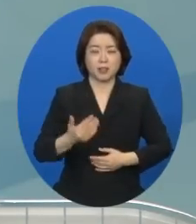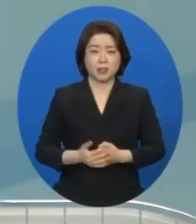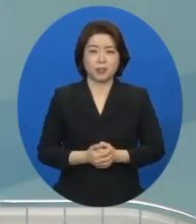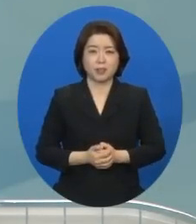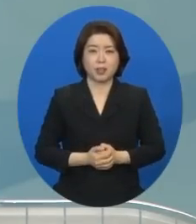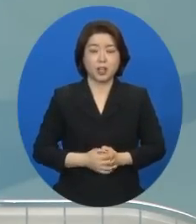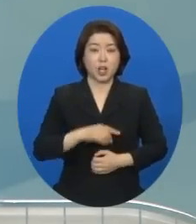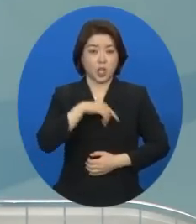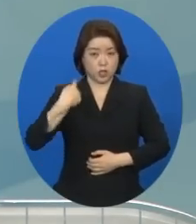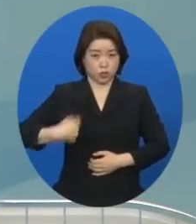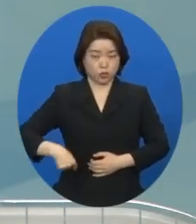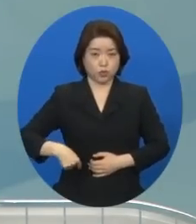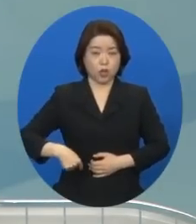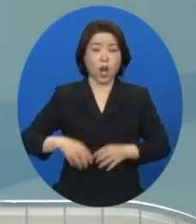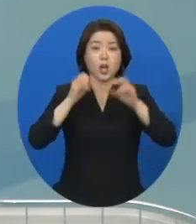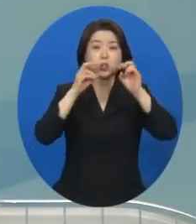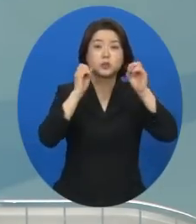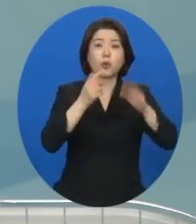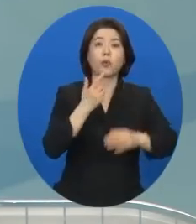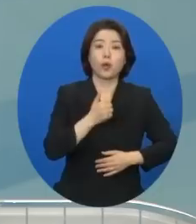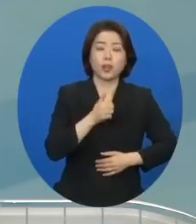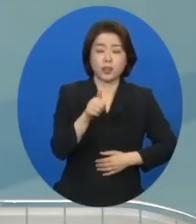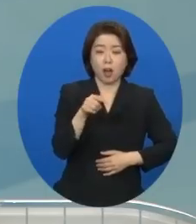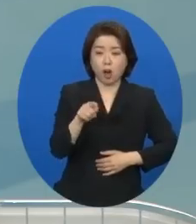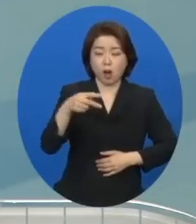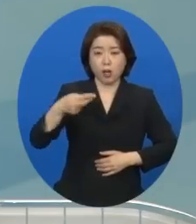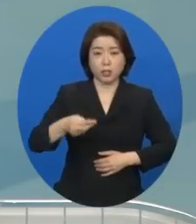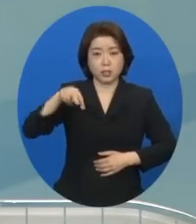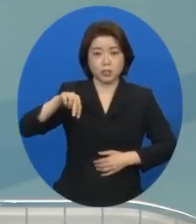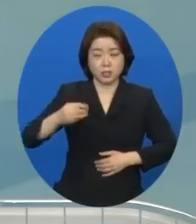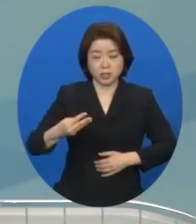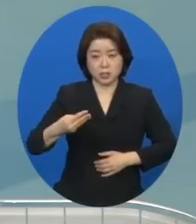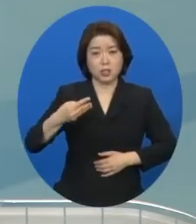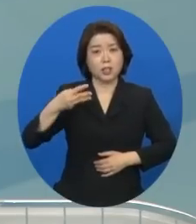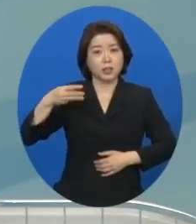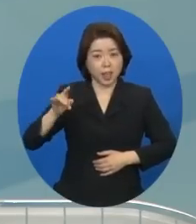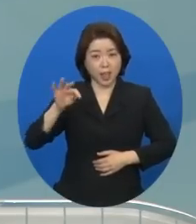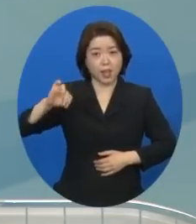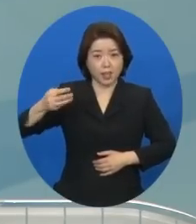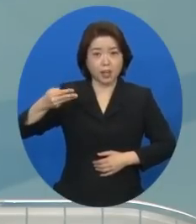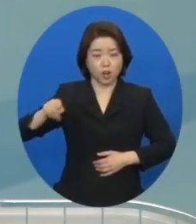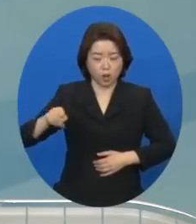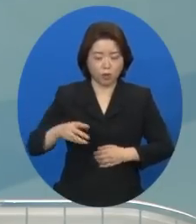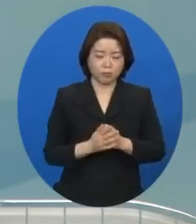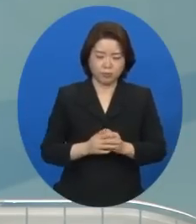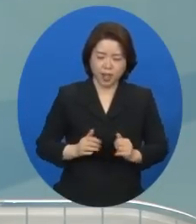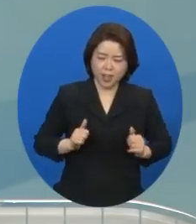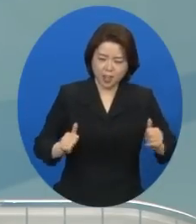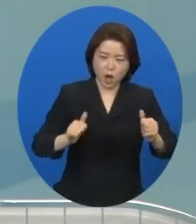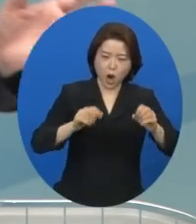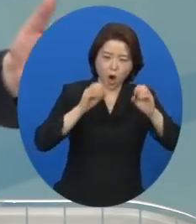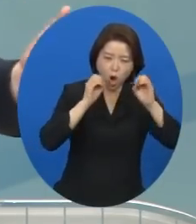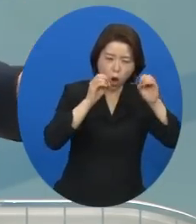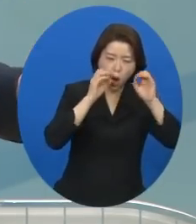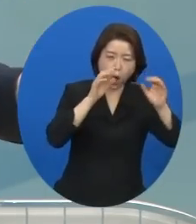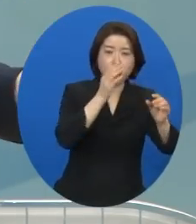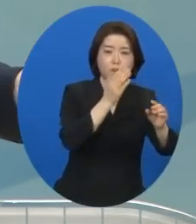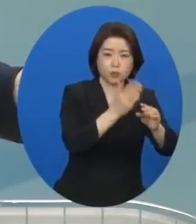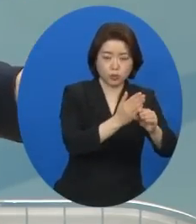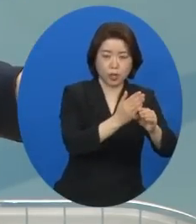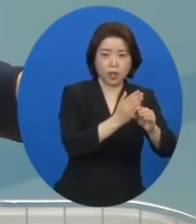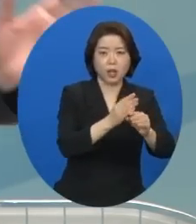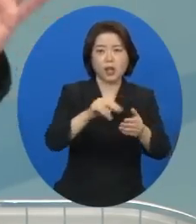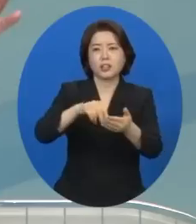중국에 선교하셨던 허드슨 테일러 선교사님은 열심히 사역을 하시다가 그만 쓰러진 적이